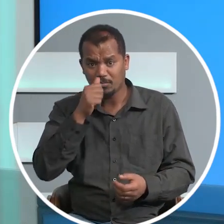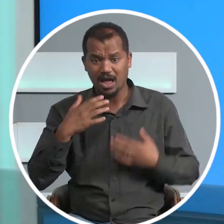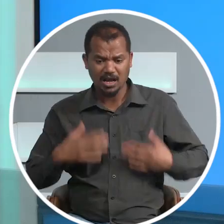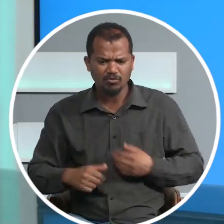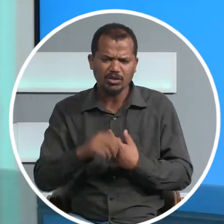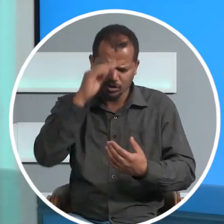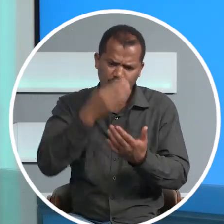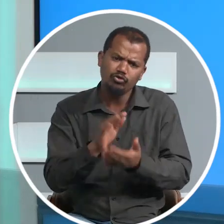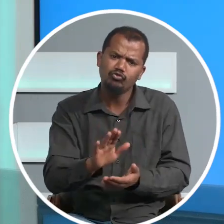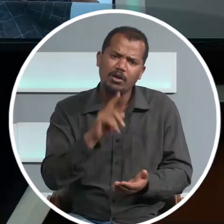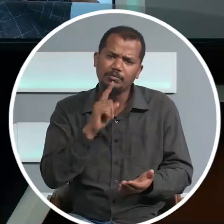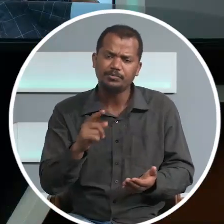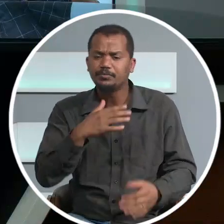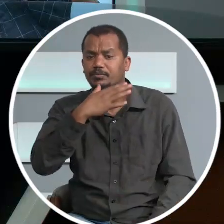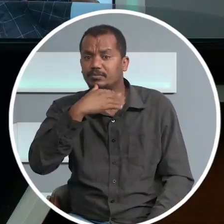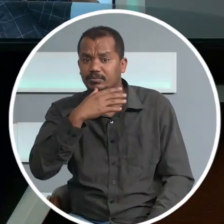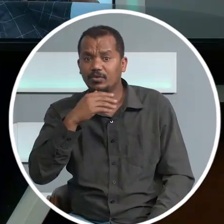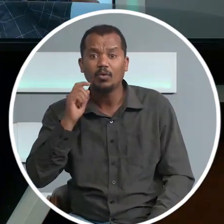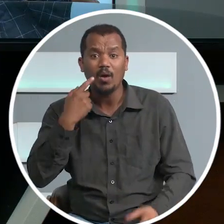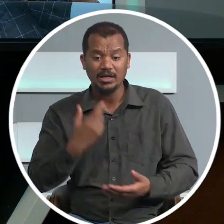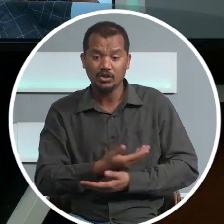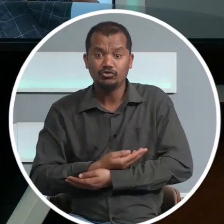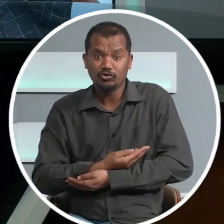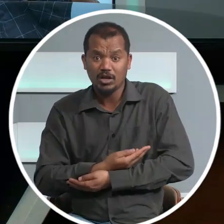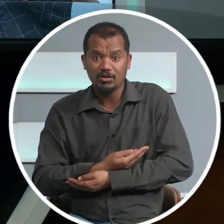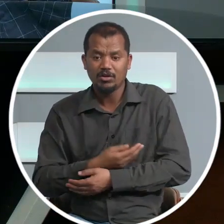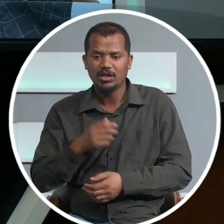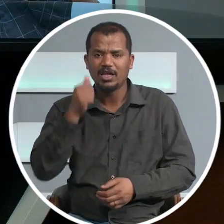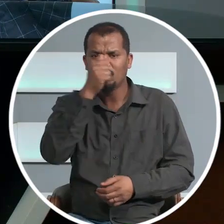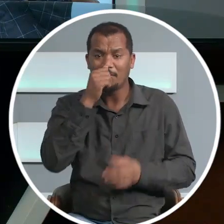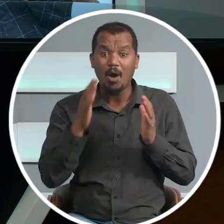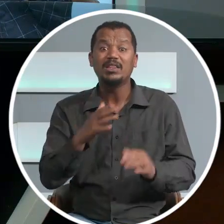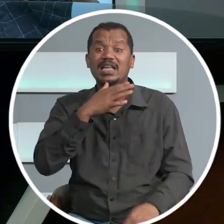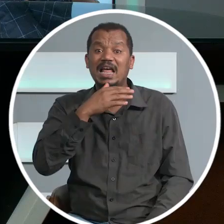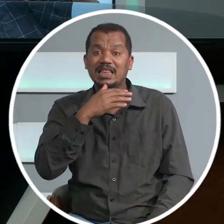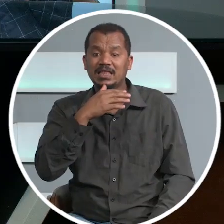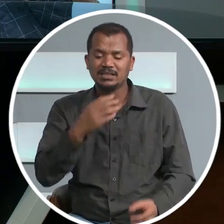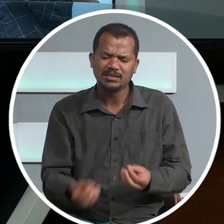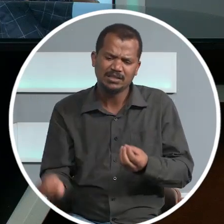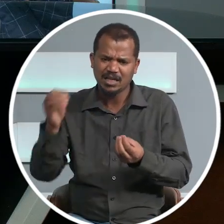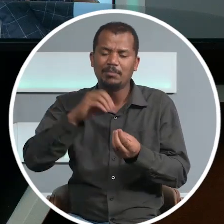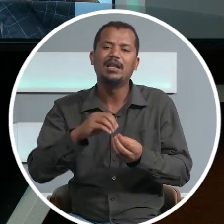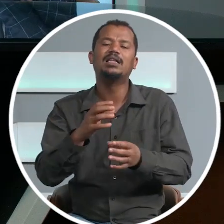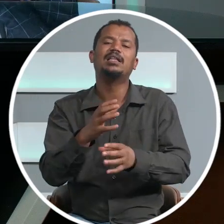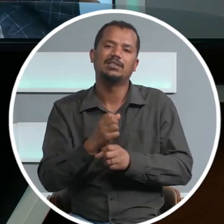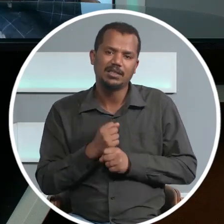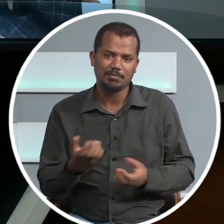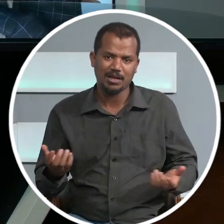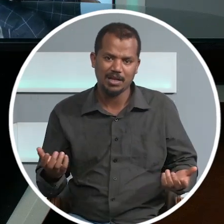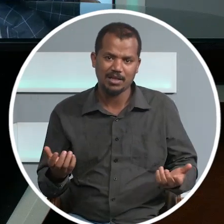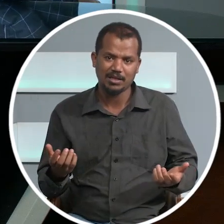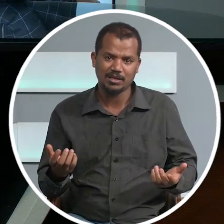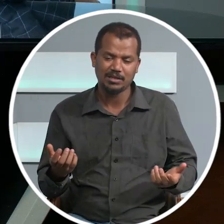ነው ምንም ቢሆናል። በጣም ያን ያህል እናቶች እንኳን ልጆቻቸው እኛ ኢትዮጵያዊት እናት እንደው የበለጠ ትንከባከባቸው